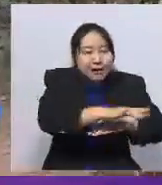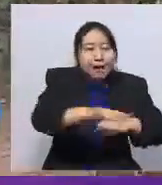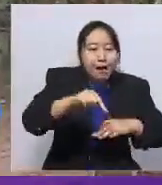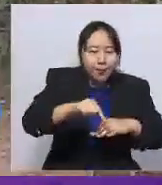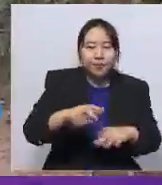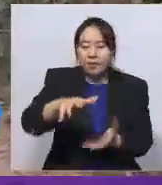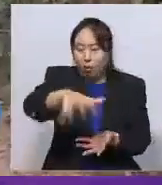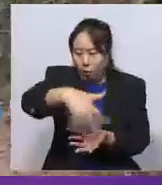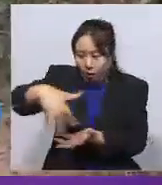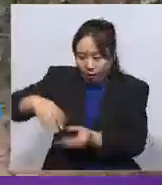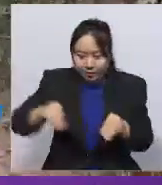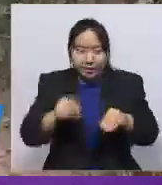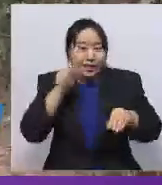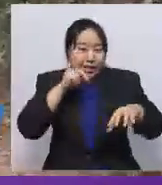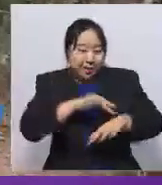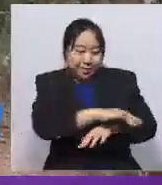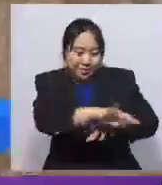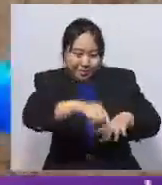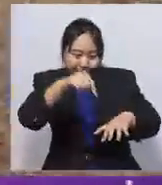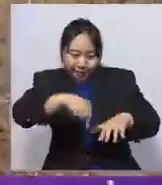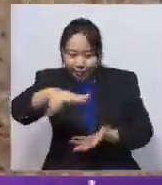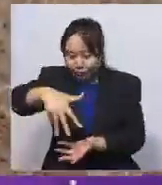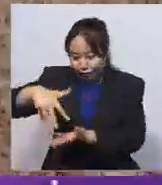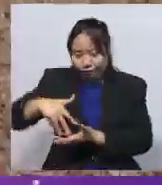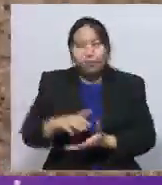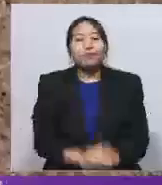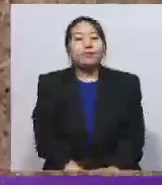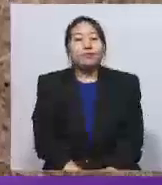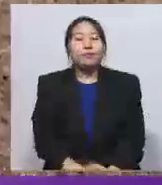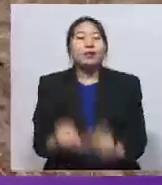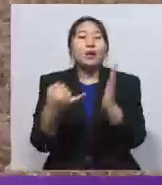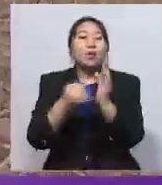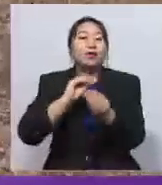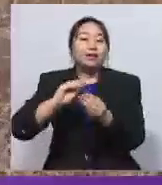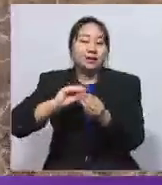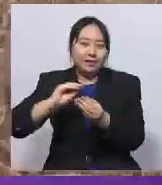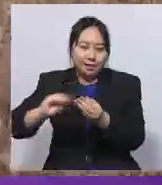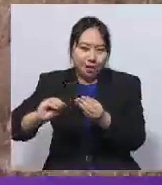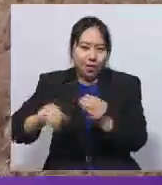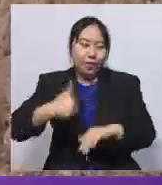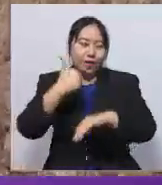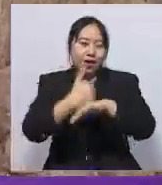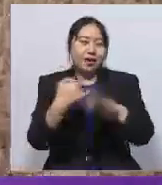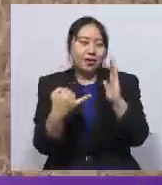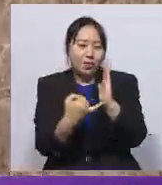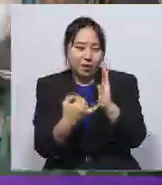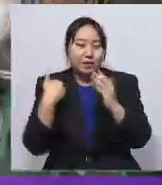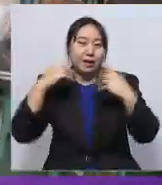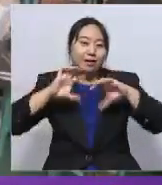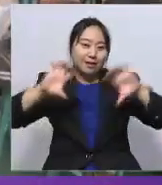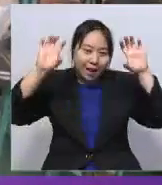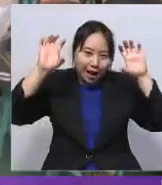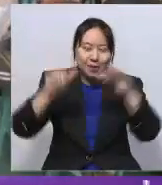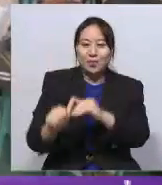ภูมิทัศน์ริมหนองน้ำและบริเวณภายในวัดส่วนที่จังหวัดฉะเชิงเทรานายสุวิทย์คำดีผู้ว่าราชการจังหวัดนำข้าราชการผู้น